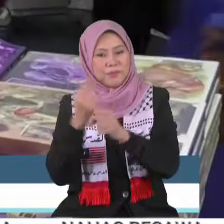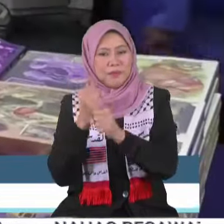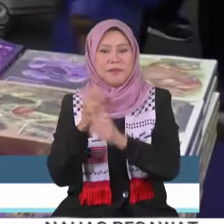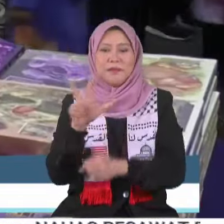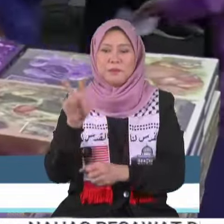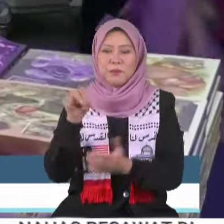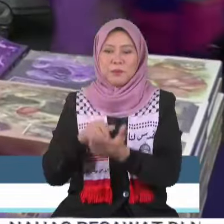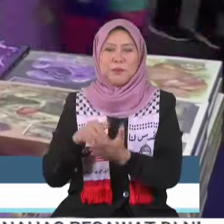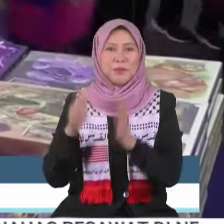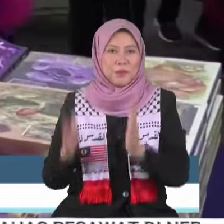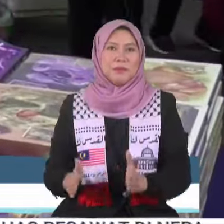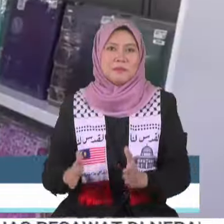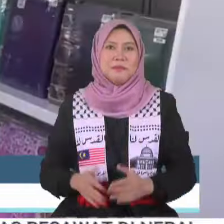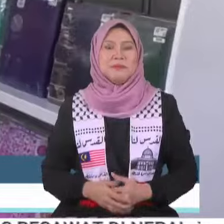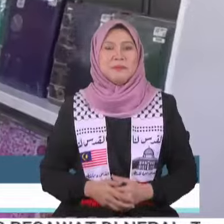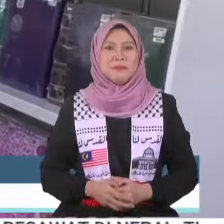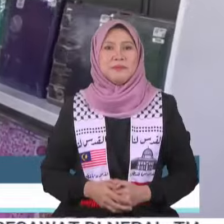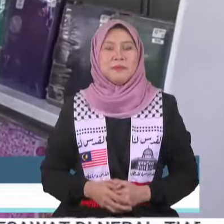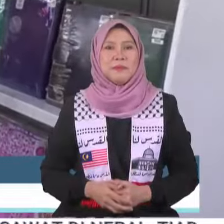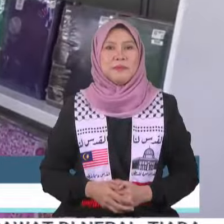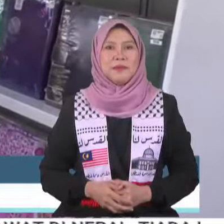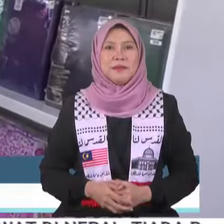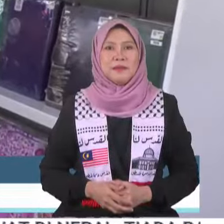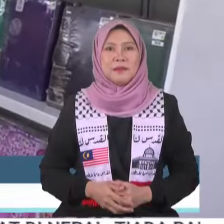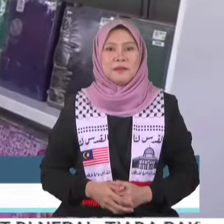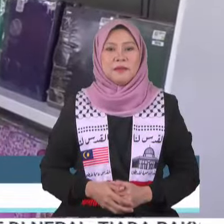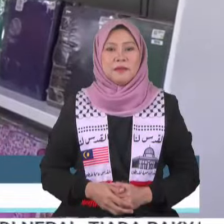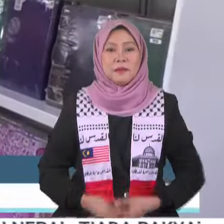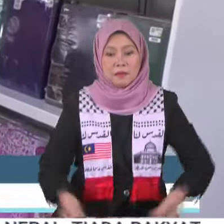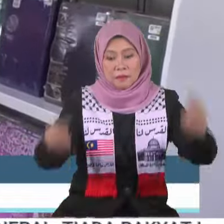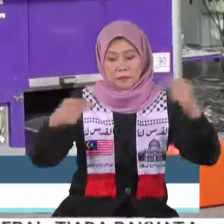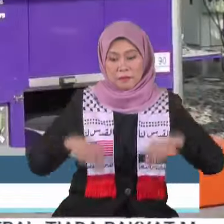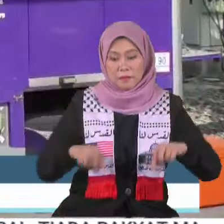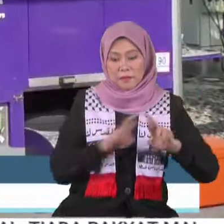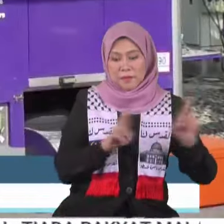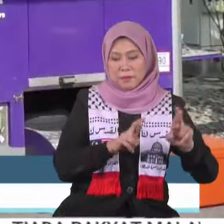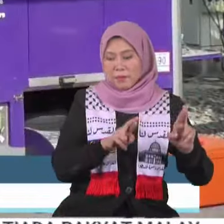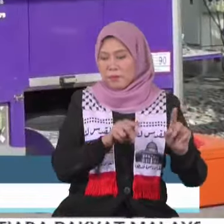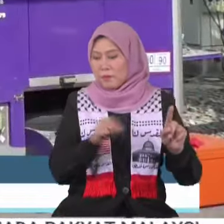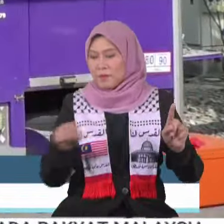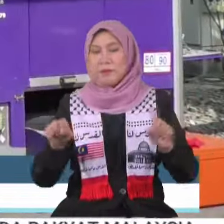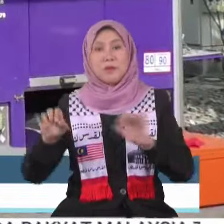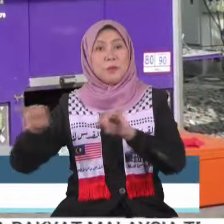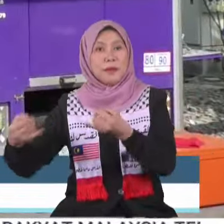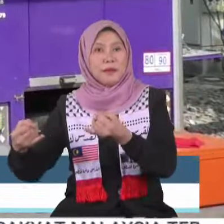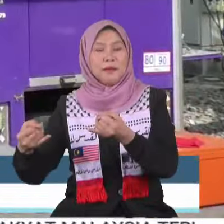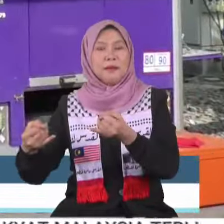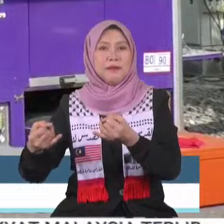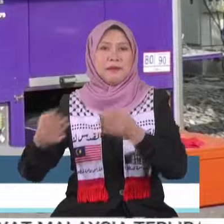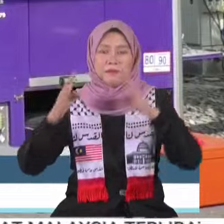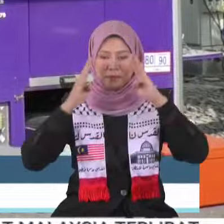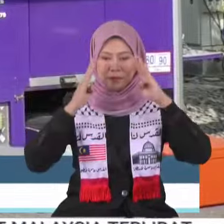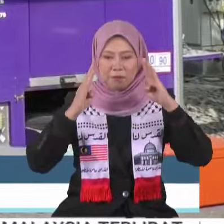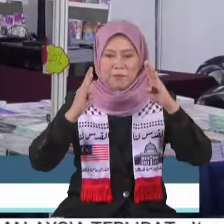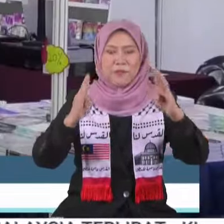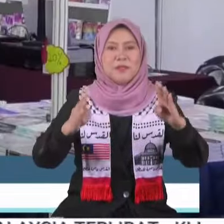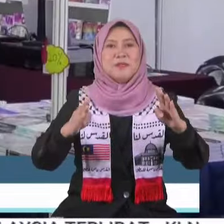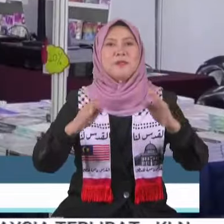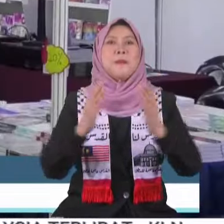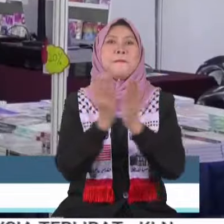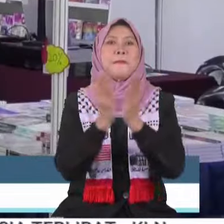30,000 pengunjung tu. Untuk yang daripada hari Rabu sehingga ke hari Jumaat ini, kita fokus kepada